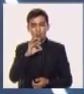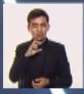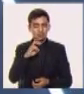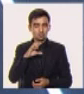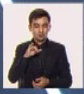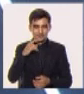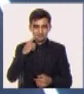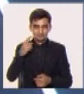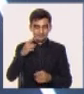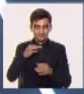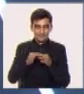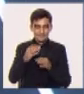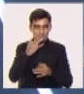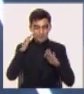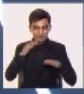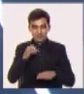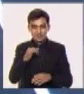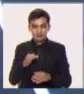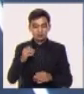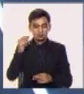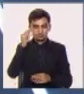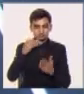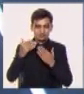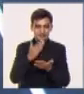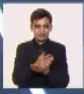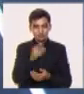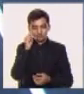связь с университетами и выясняют формат обучения, сообщили в пресс-службе